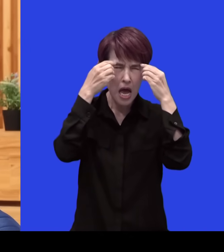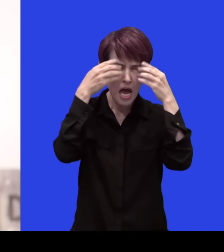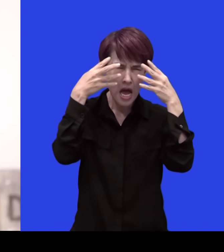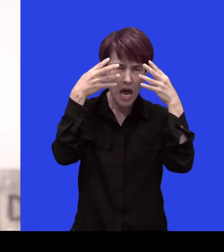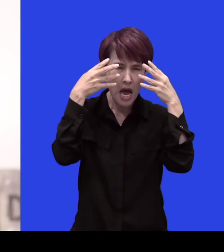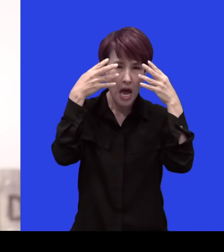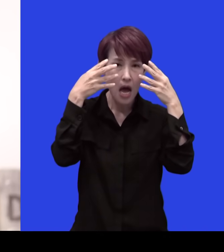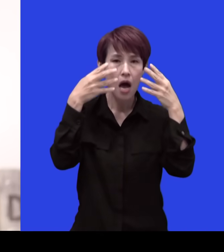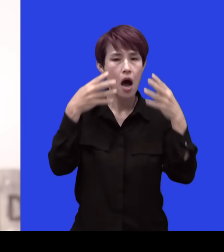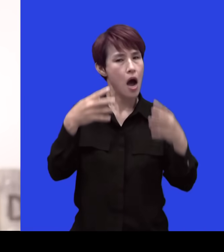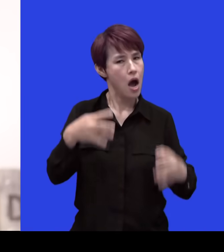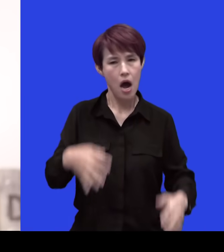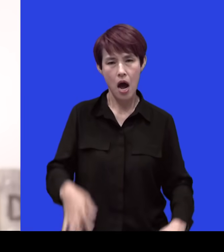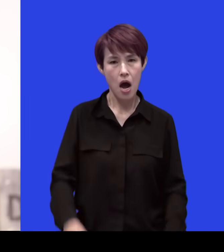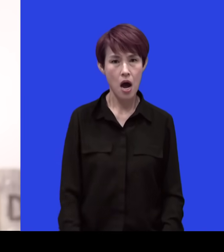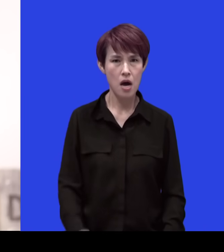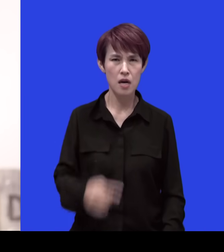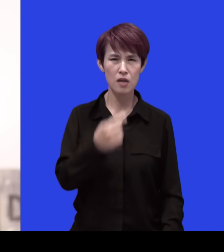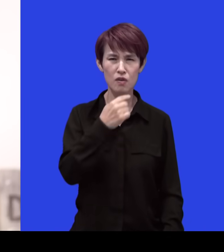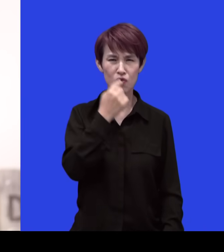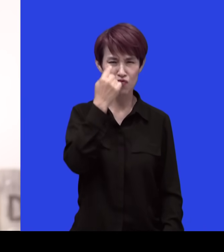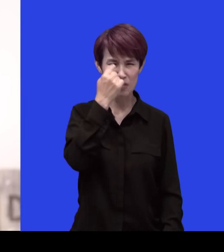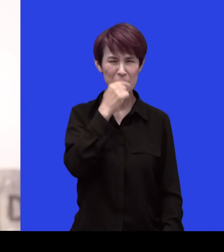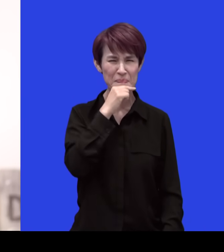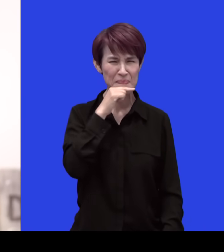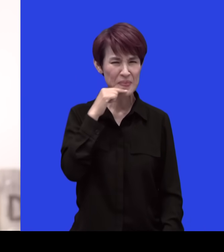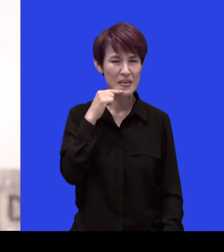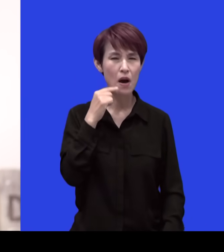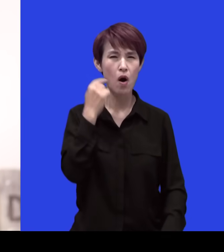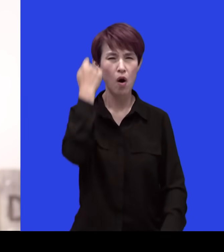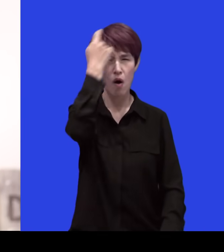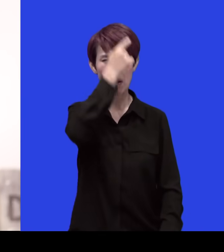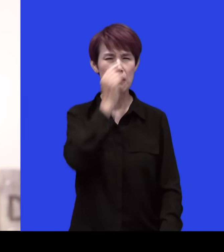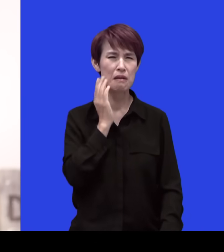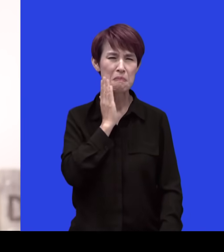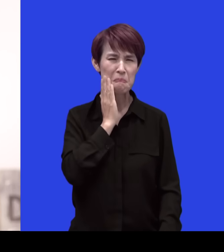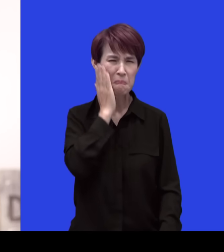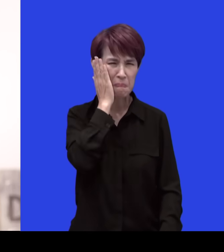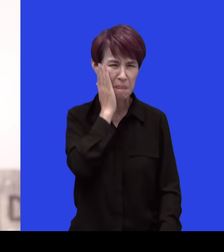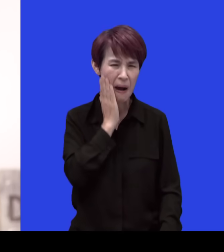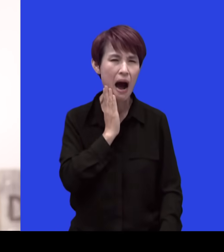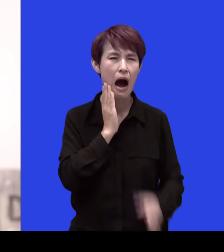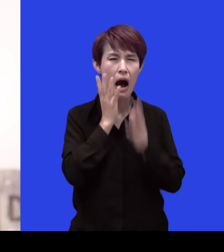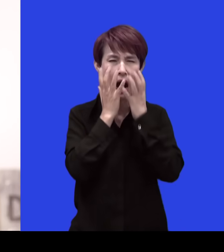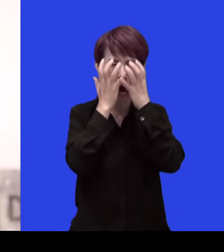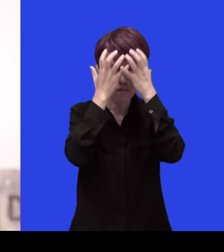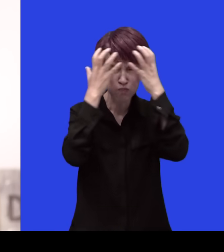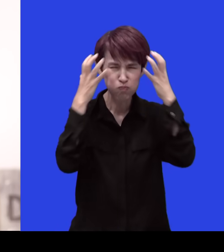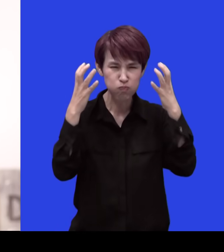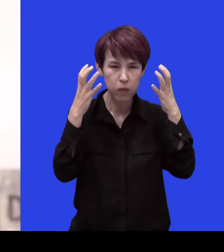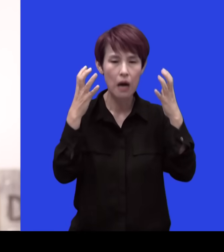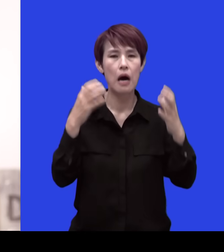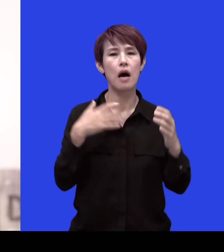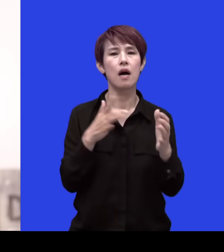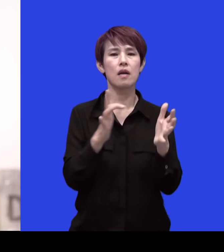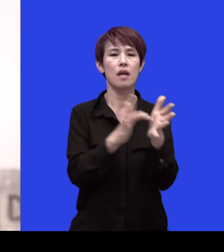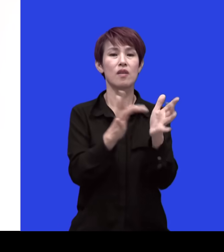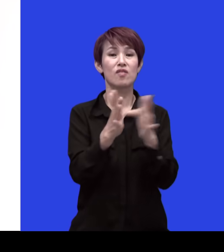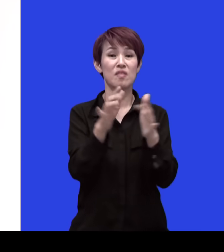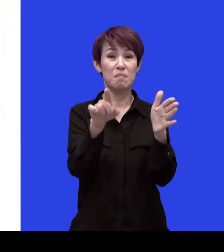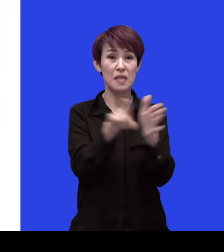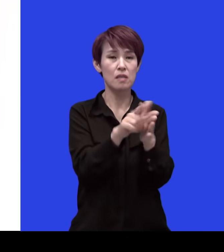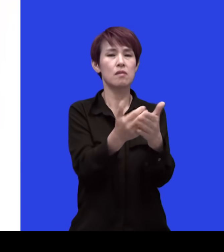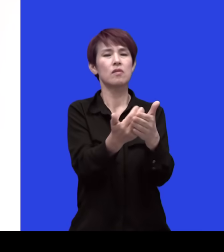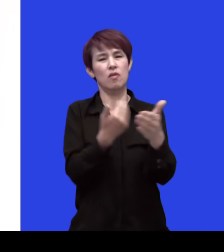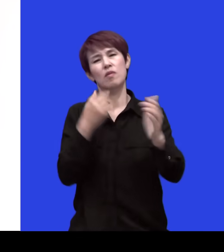예, 예. 그러니까 눈동자 빨갛이 퍼렇게 멍들 이거는 내가 그때 야 이게 내가 예수 믿기 이전의 나의